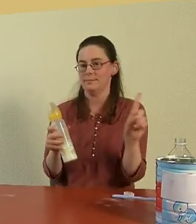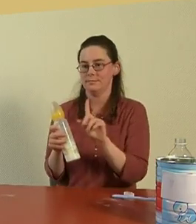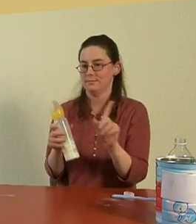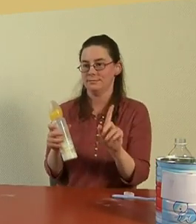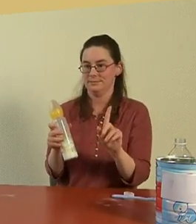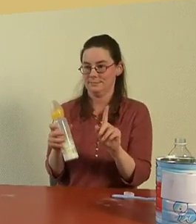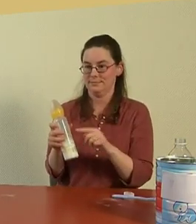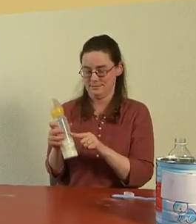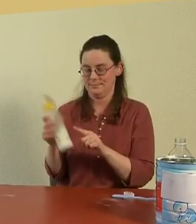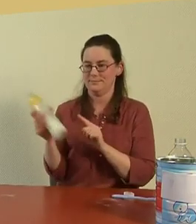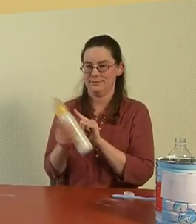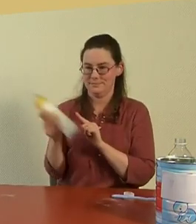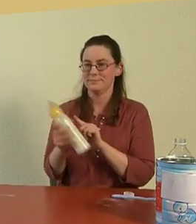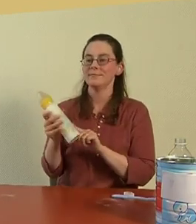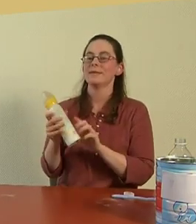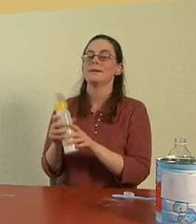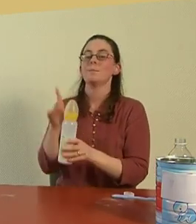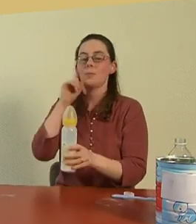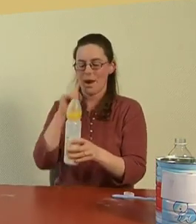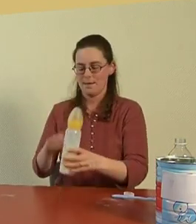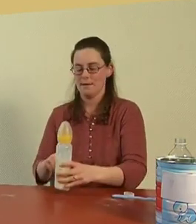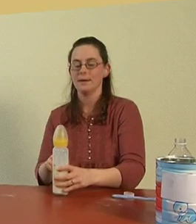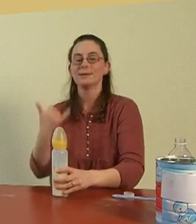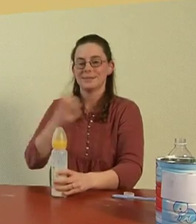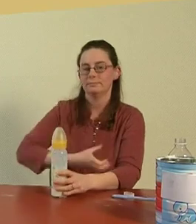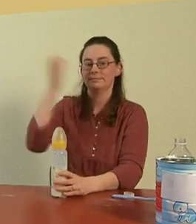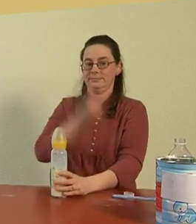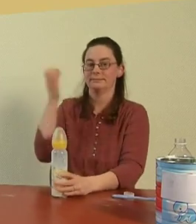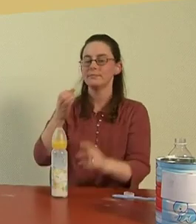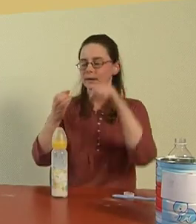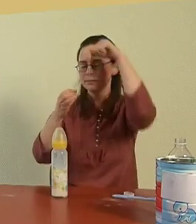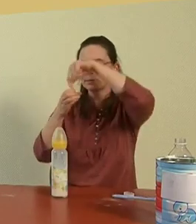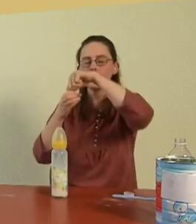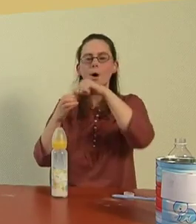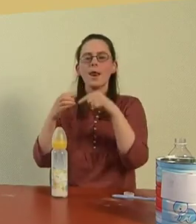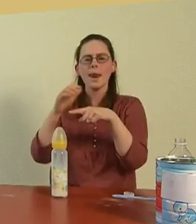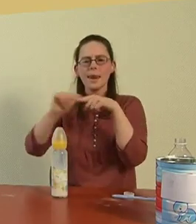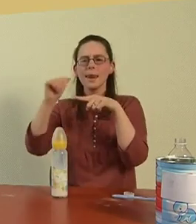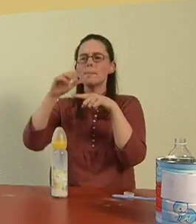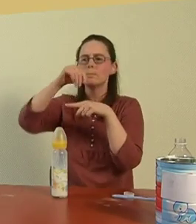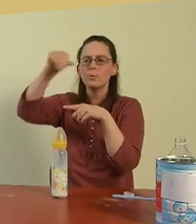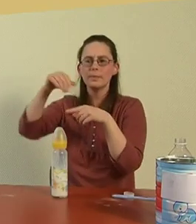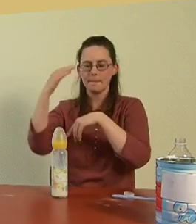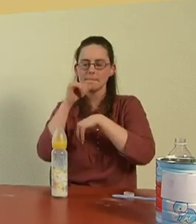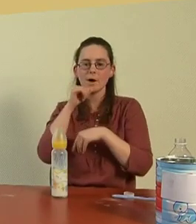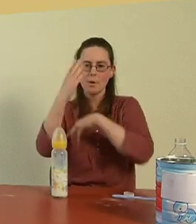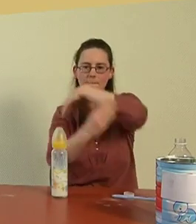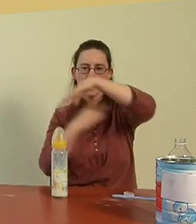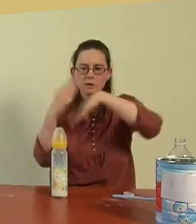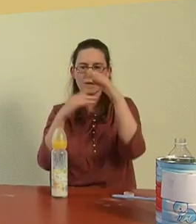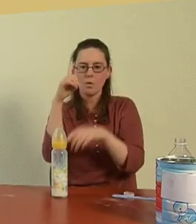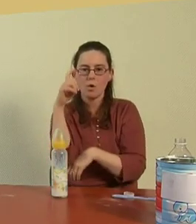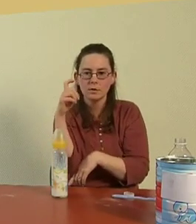Pas en premier celui-là. De haut en bas, parce que le lait qui